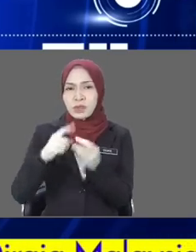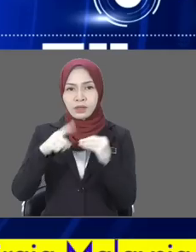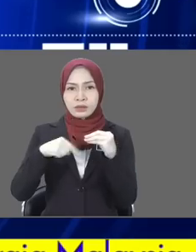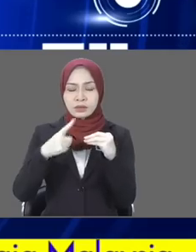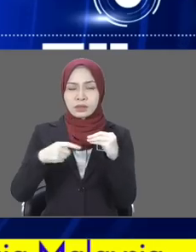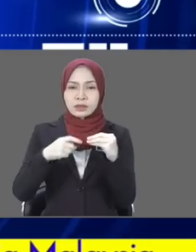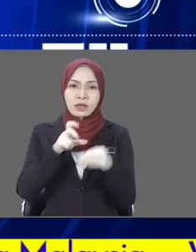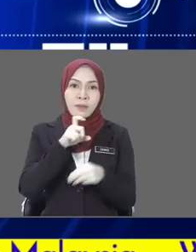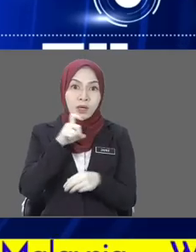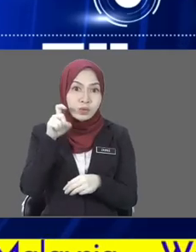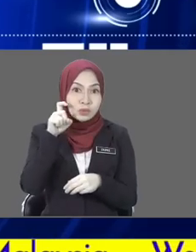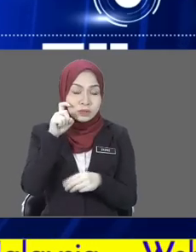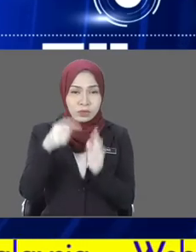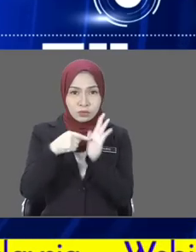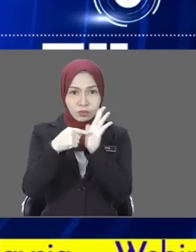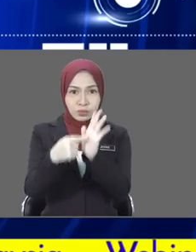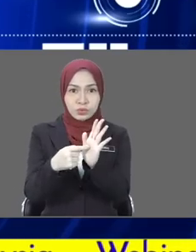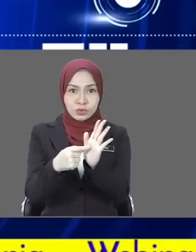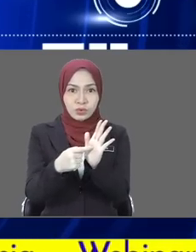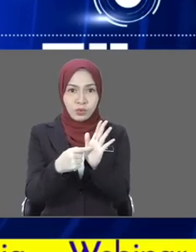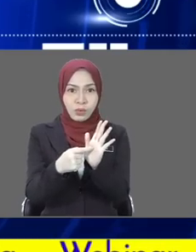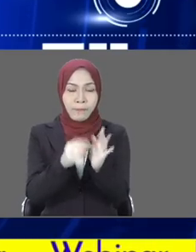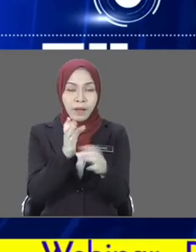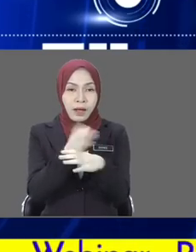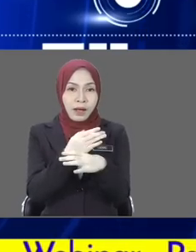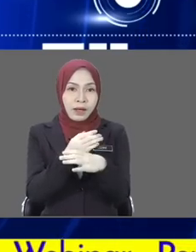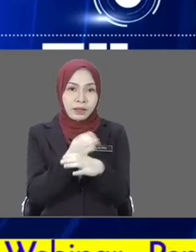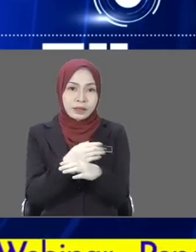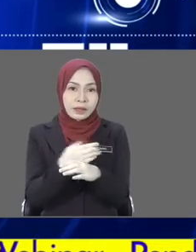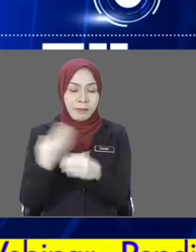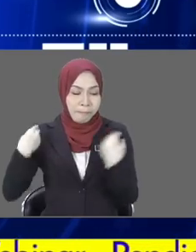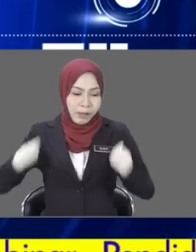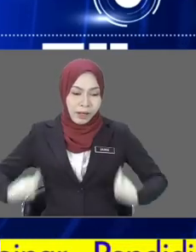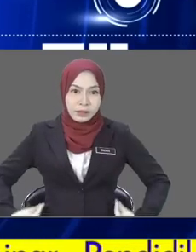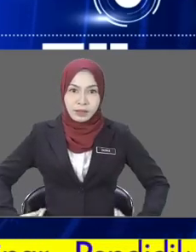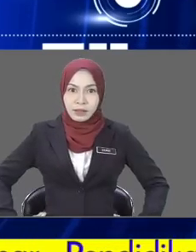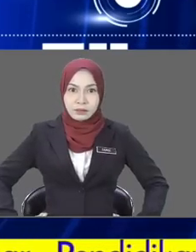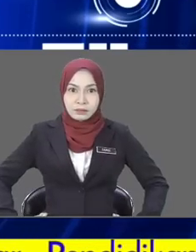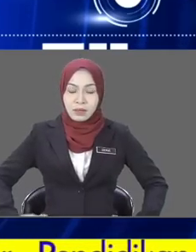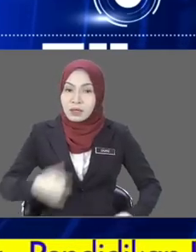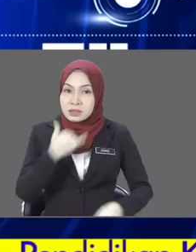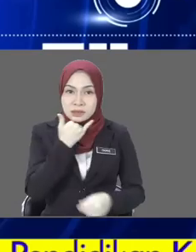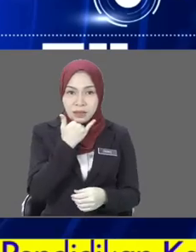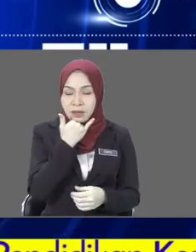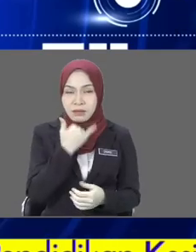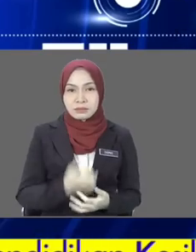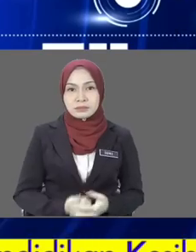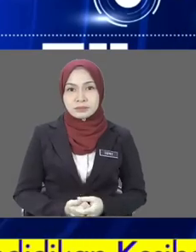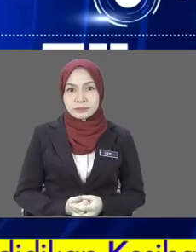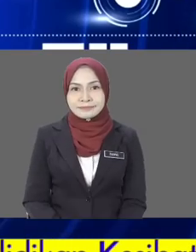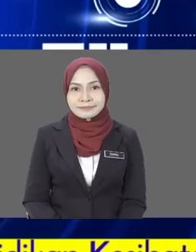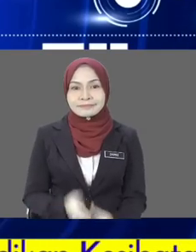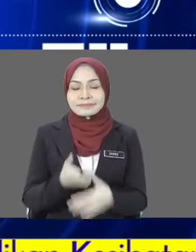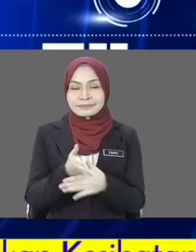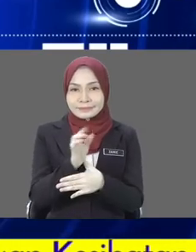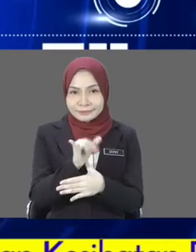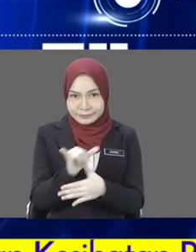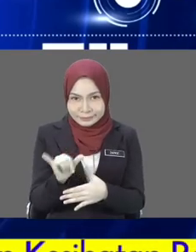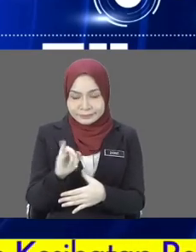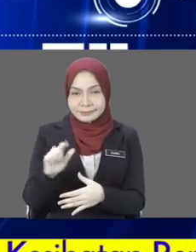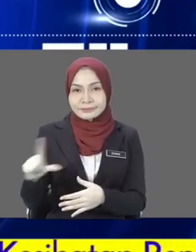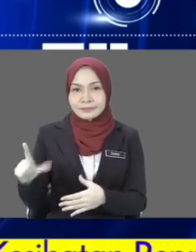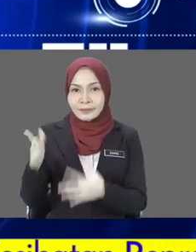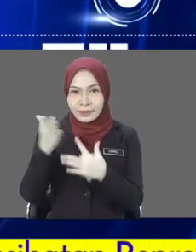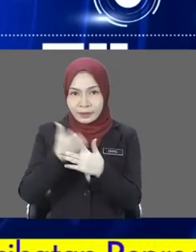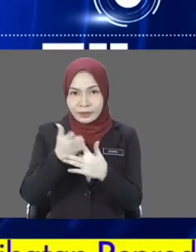bagian badan yang sulit dan tidak sepatutnya di dadakan kepada orang lain seterusnya adalah